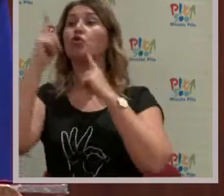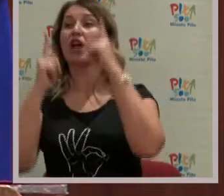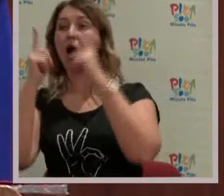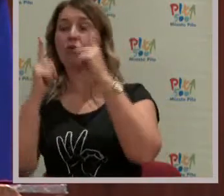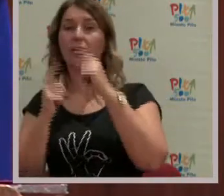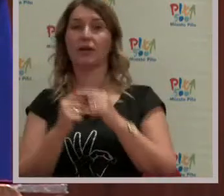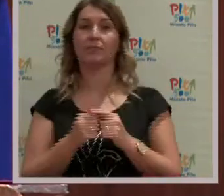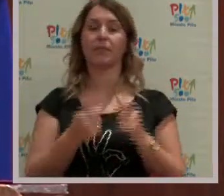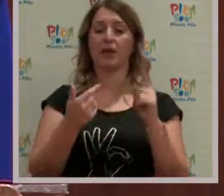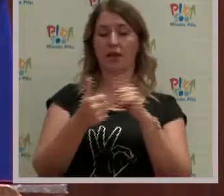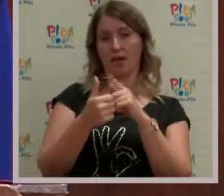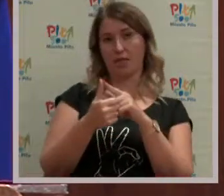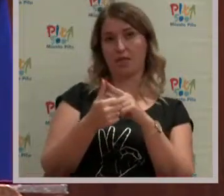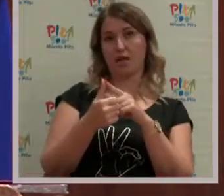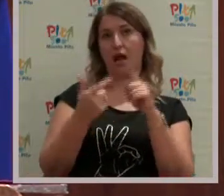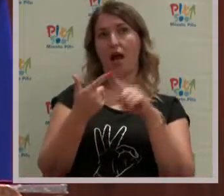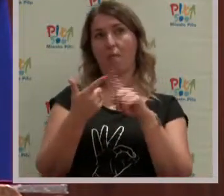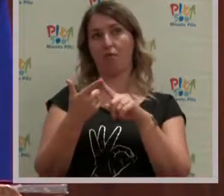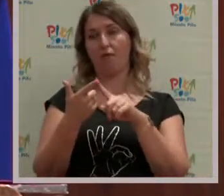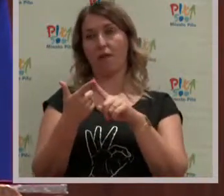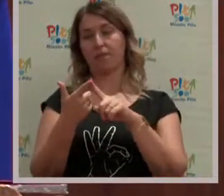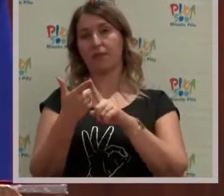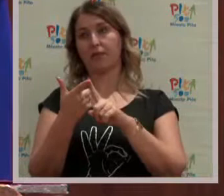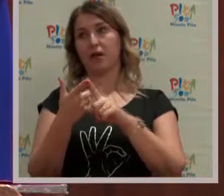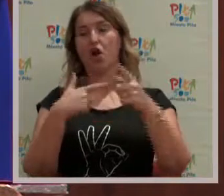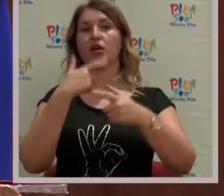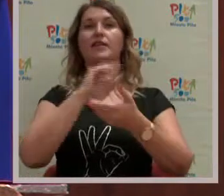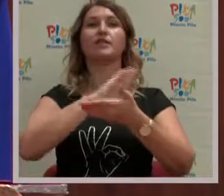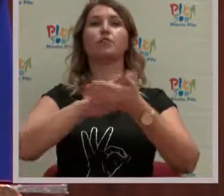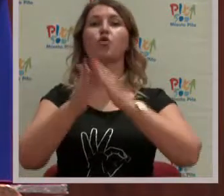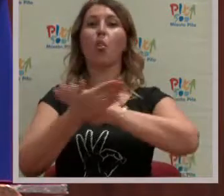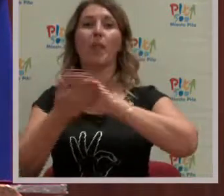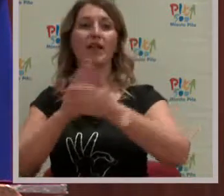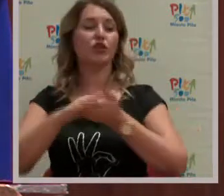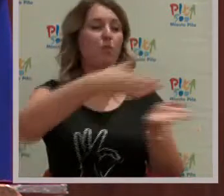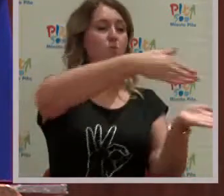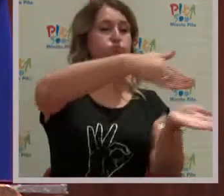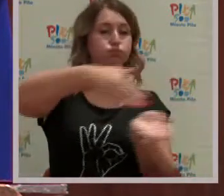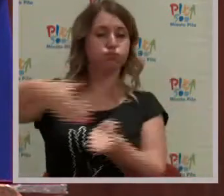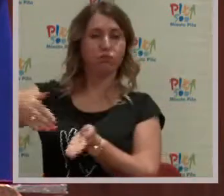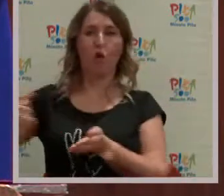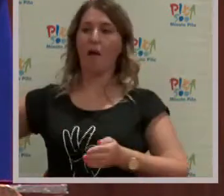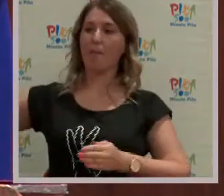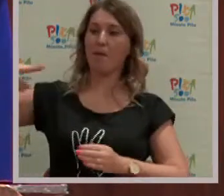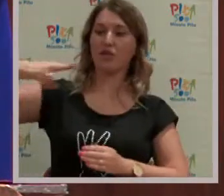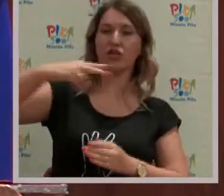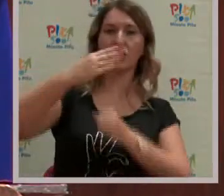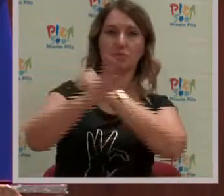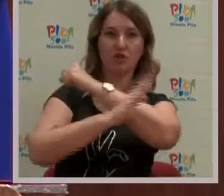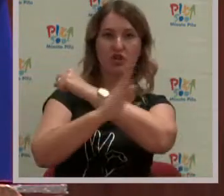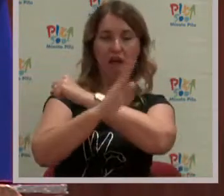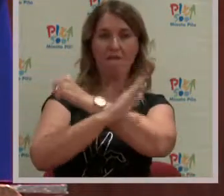prowadząc różnego rodzaju akcje związane z oczyszczaniem, z rowami, z wycinkami drzew.